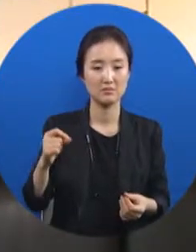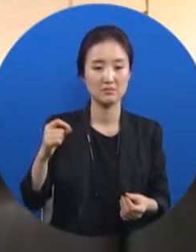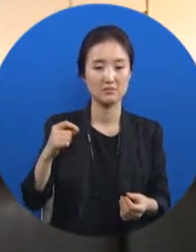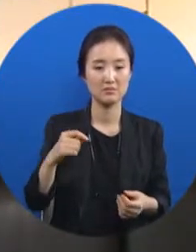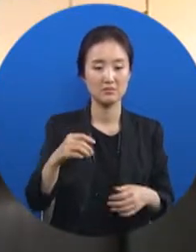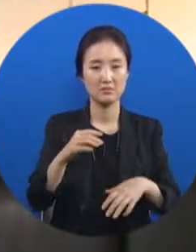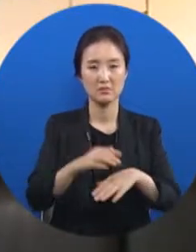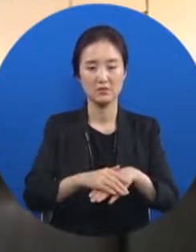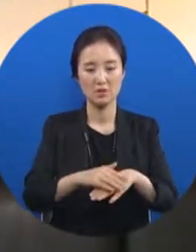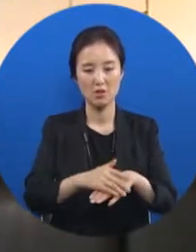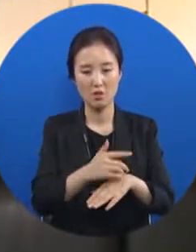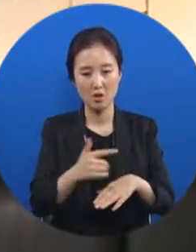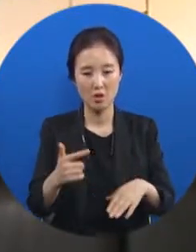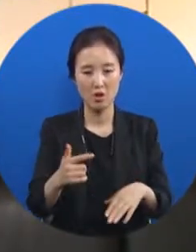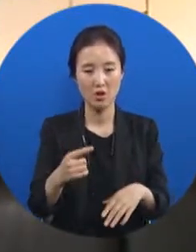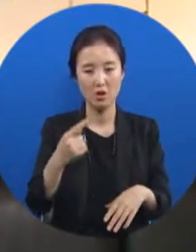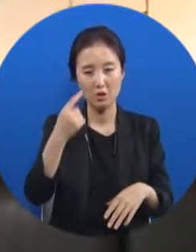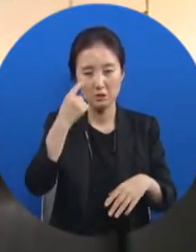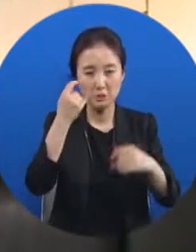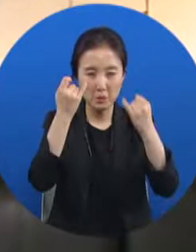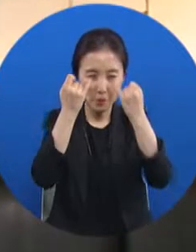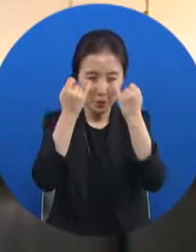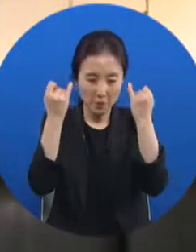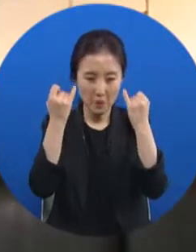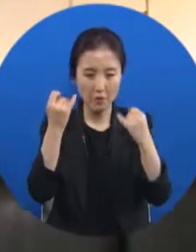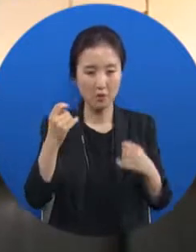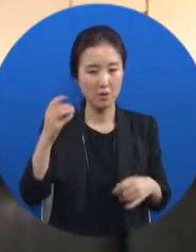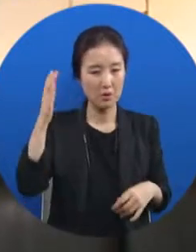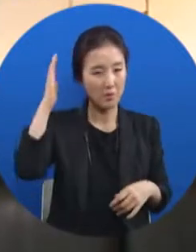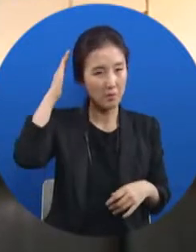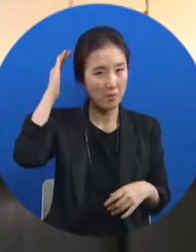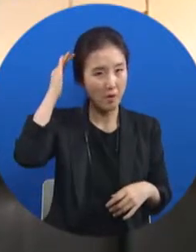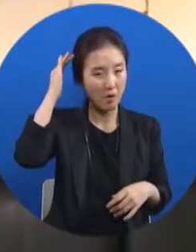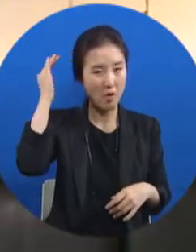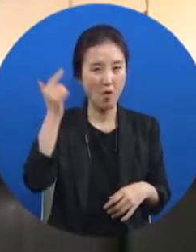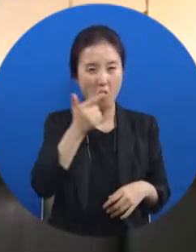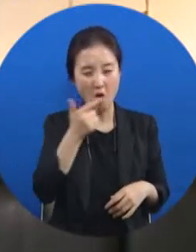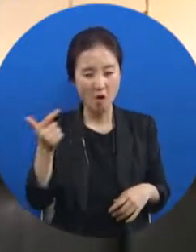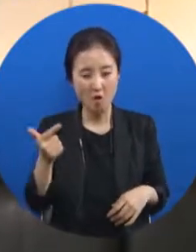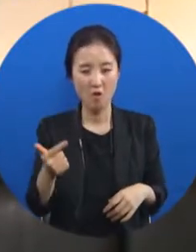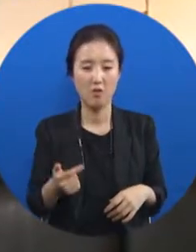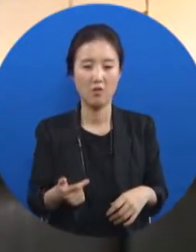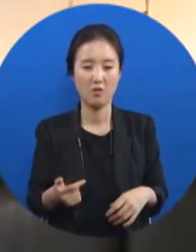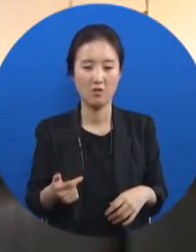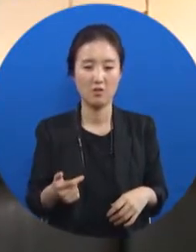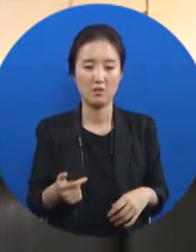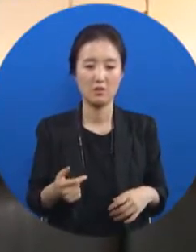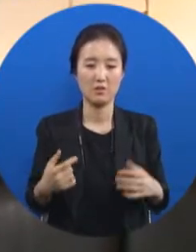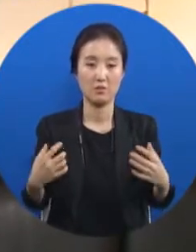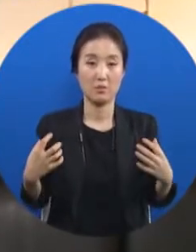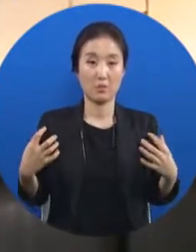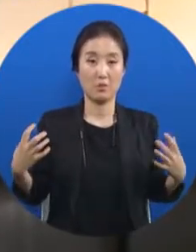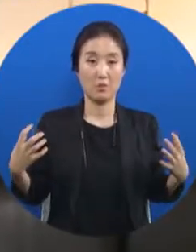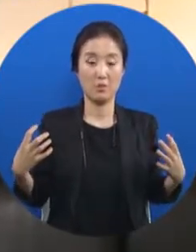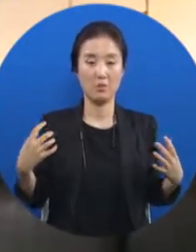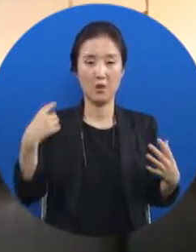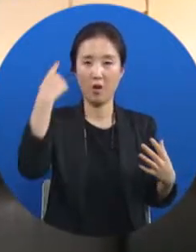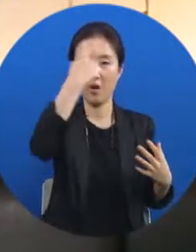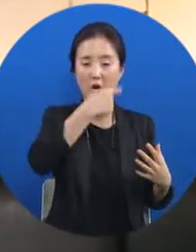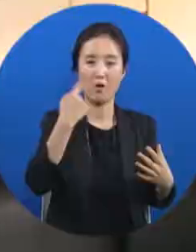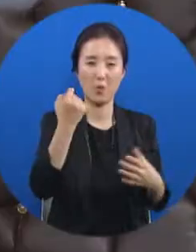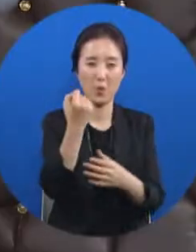크지 예 그리고 또 덩치가 크니까 머리가 조금 더 작아 보였어요. 예. 살이 찌면 머리가 작아지는 것도 있더라고.